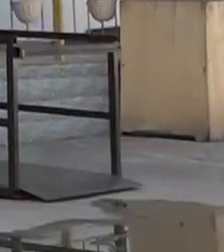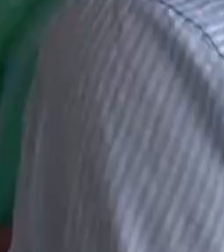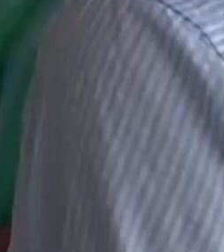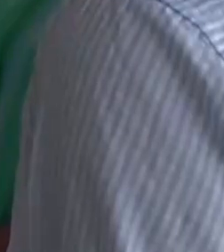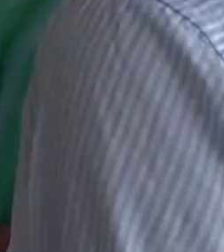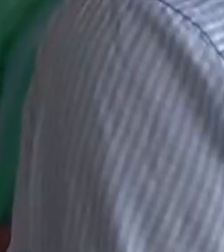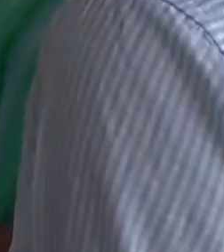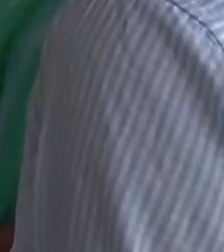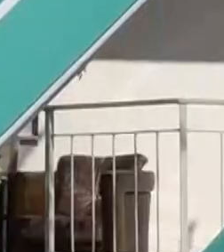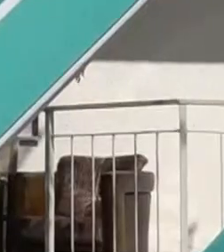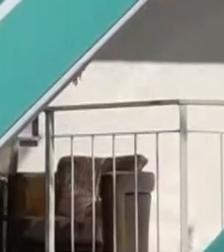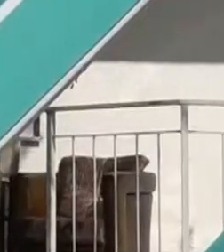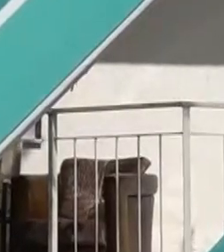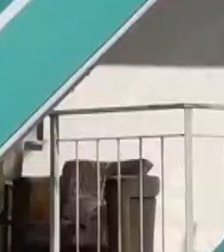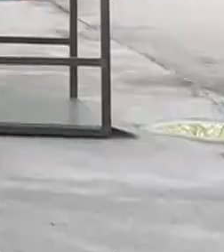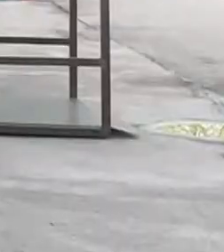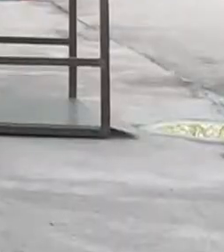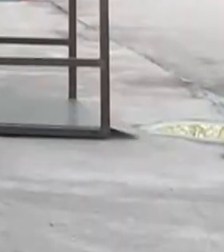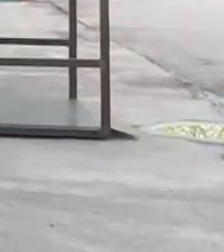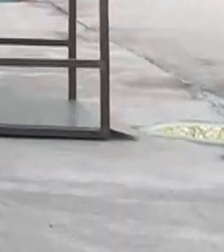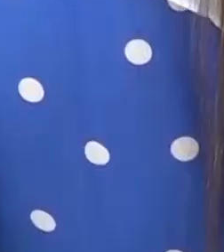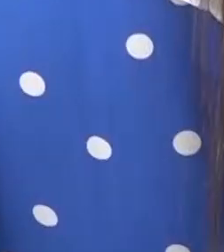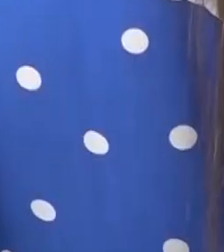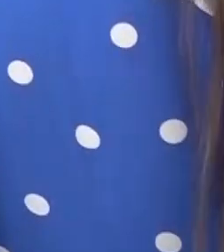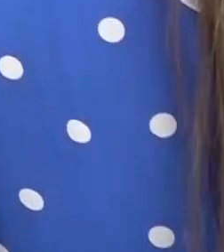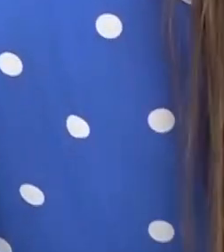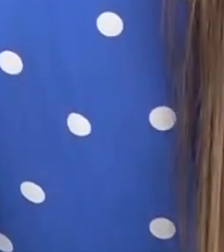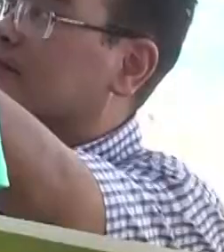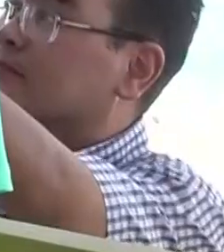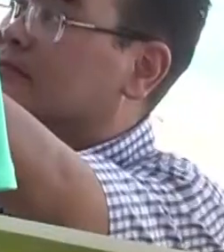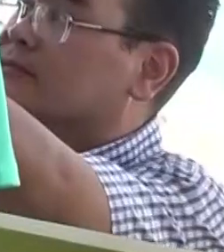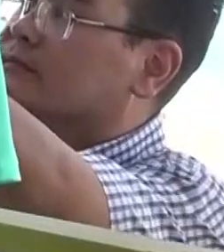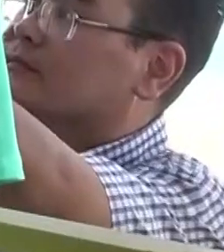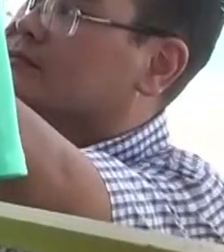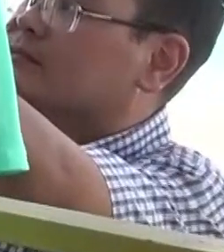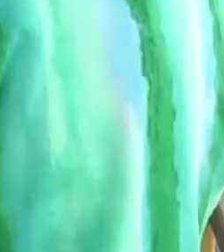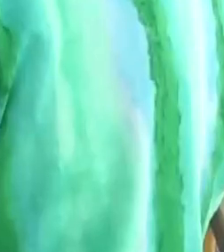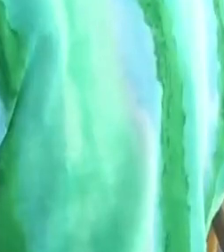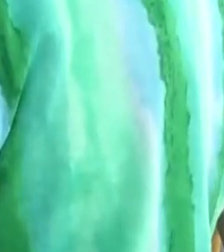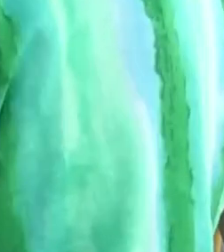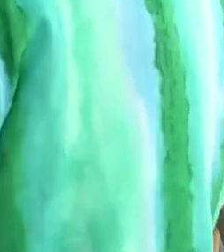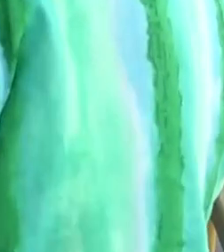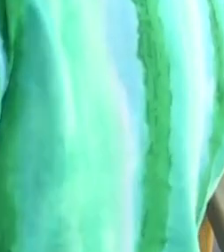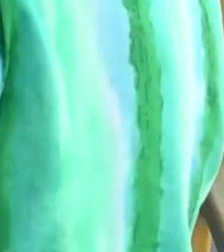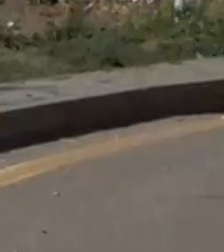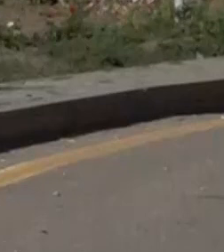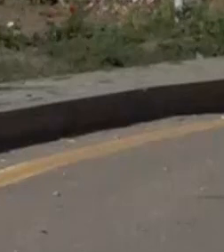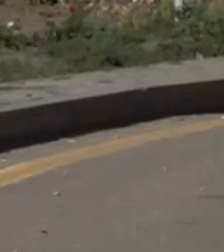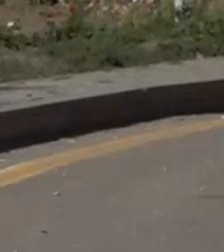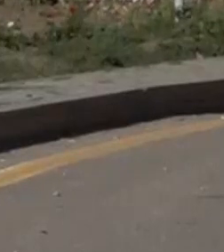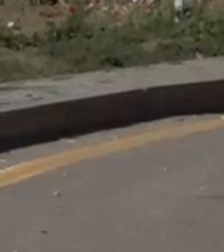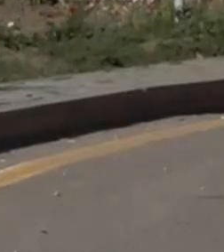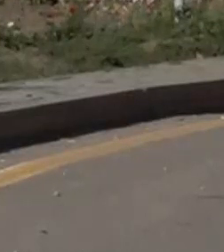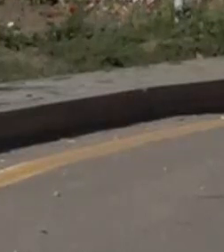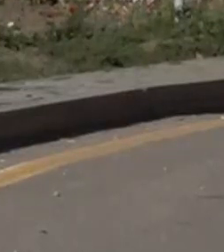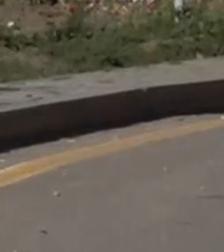Антикор провел мониторинг деятельности коррекционного центра в Кунаеве после жалоб родителей особенных детей на несоответствующие условия. Подробности у